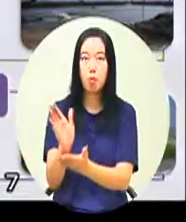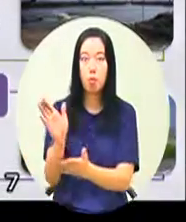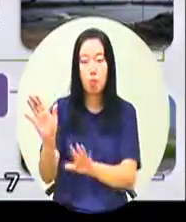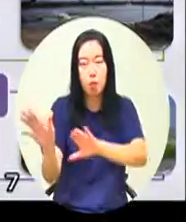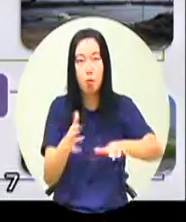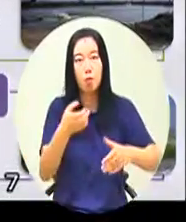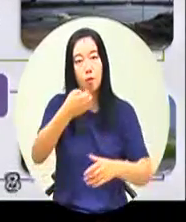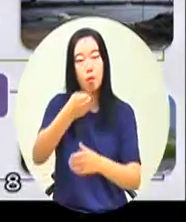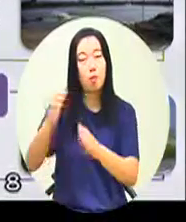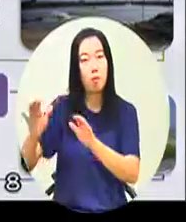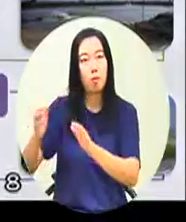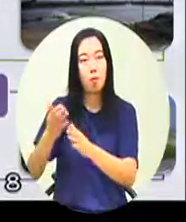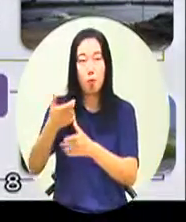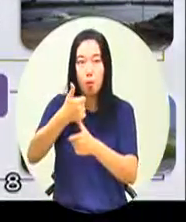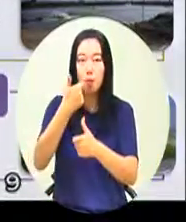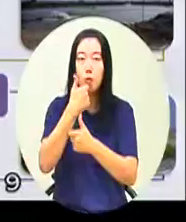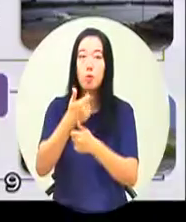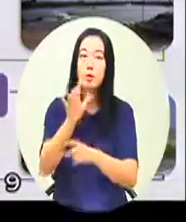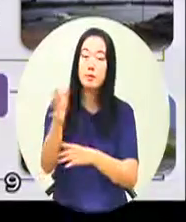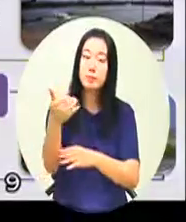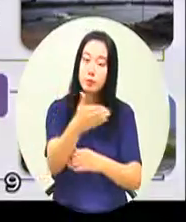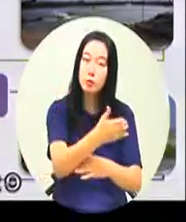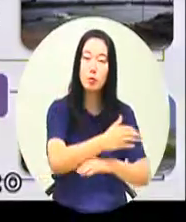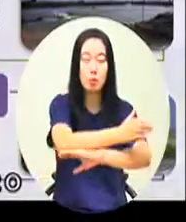掘渔村的文化特色。